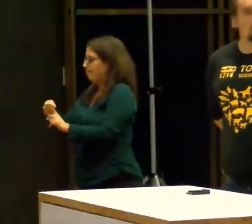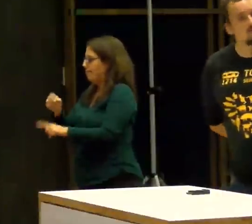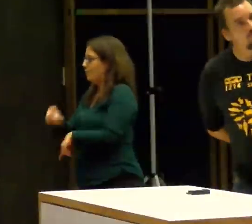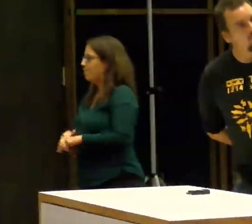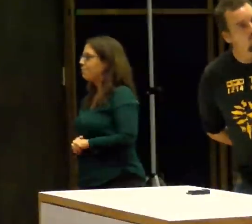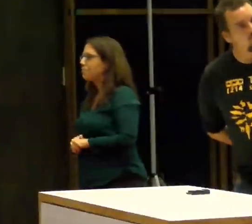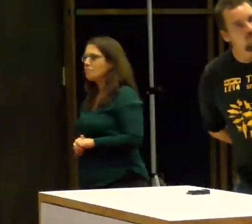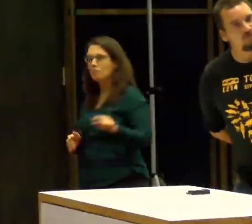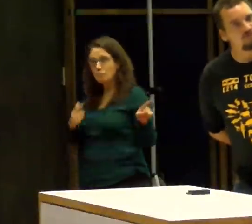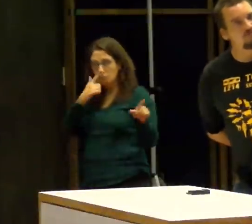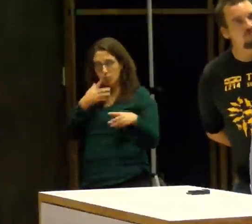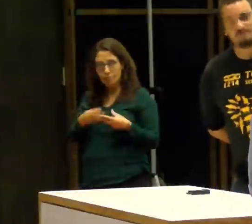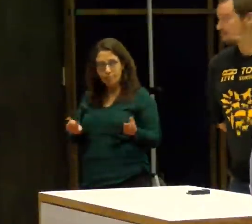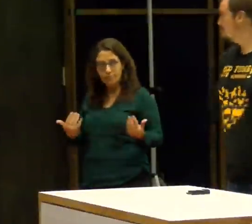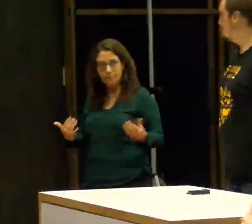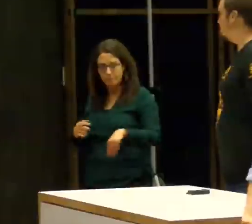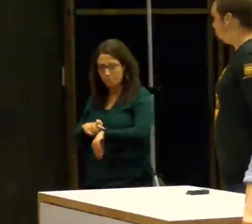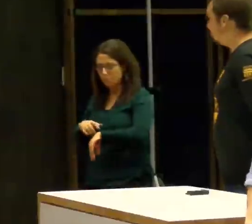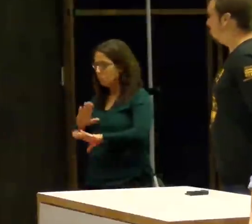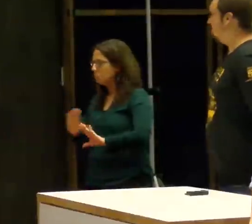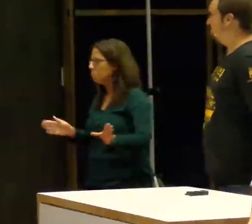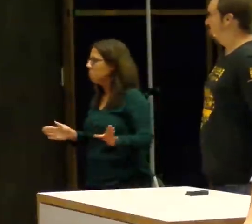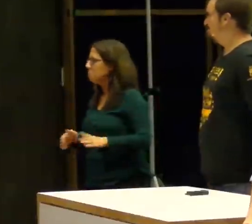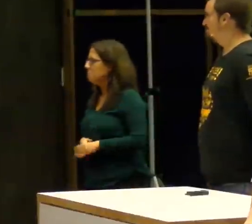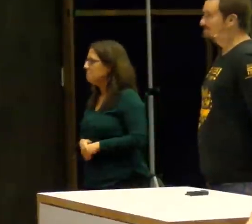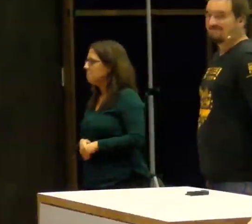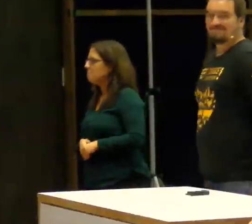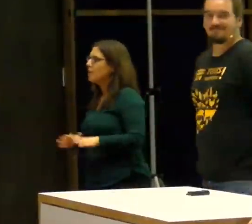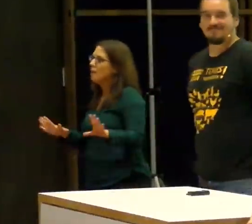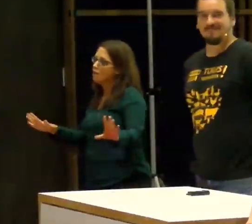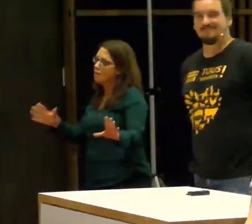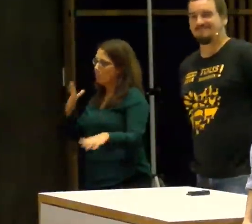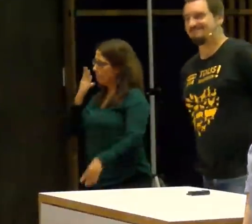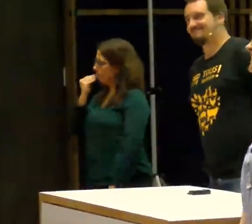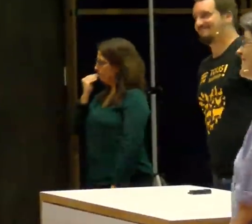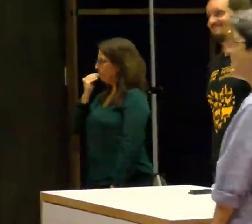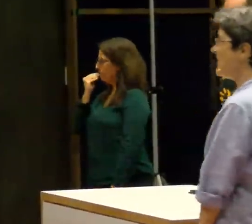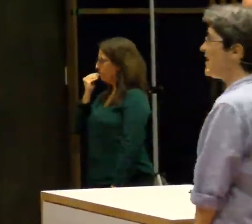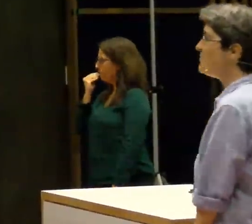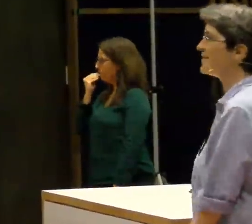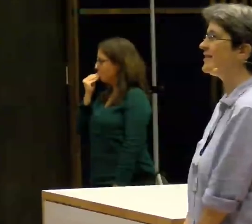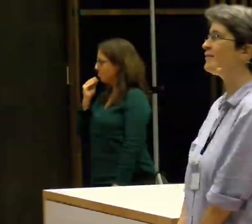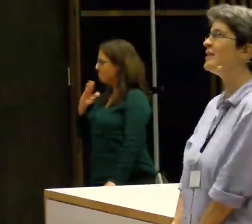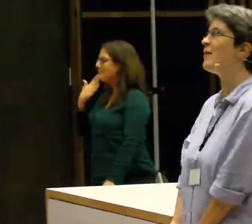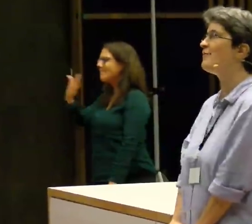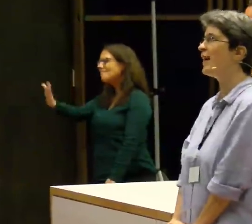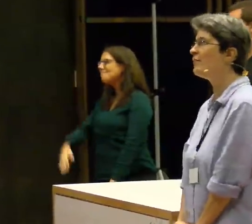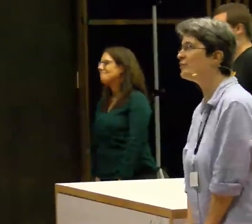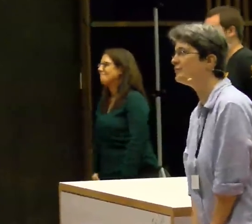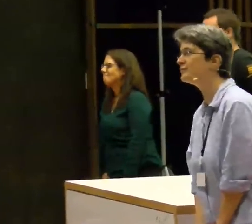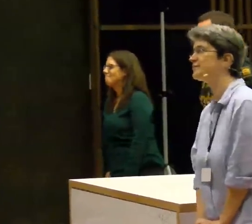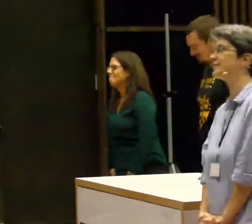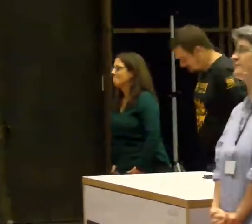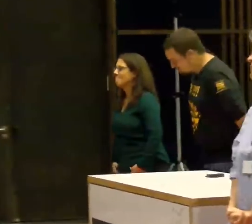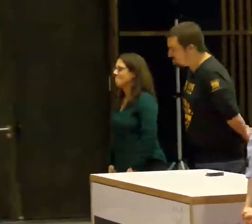Je crois qu'on est arrivé au bout de notre temps. Oh. Ouais. Il va falloir nous taire. Merci infiniment. Merci à